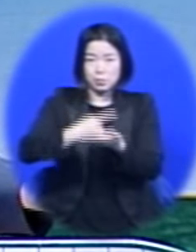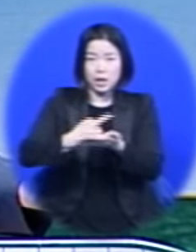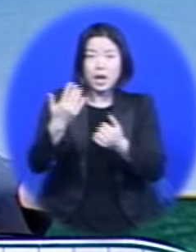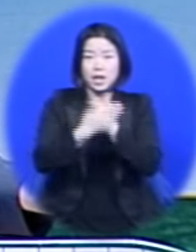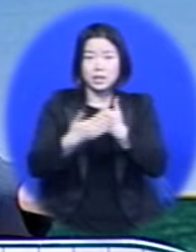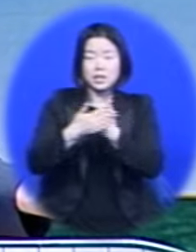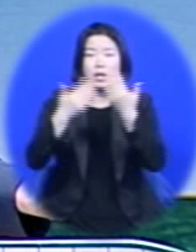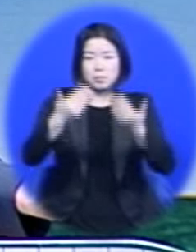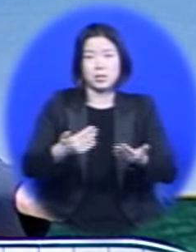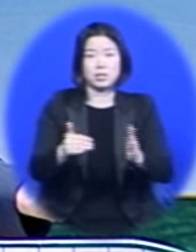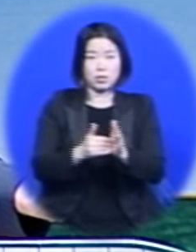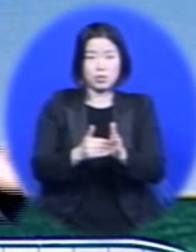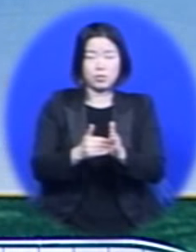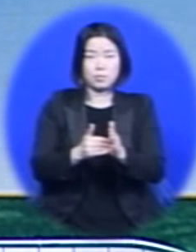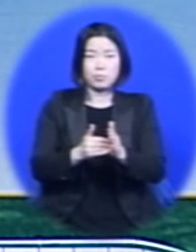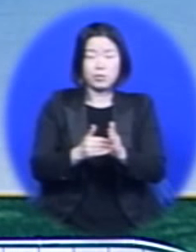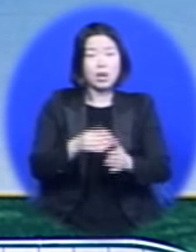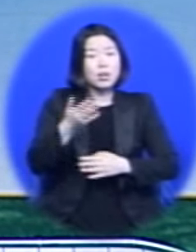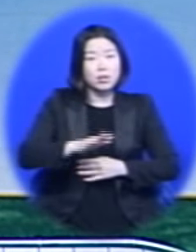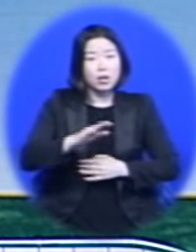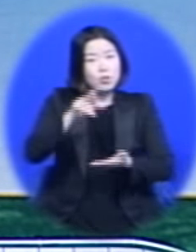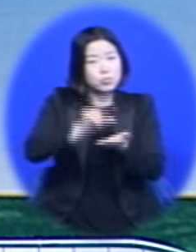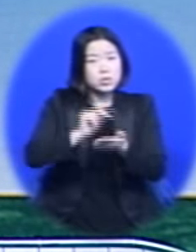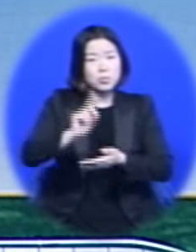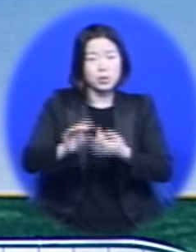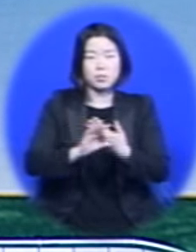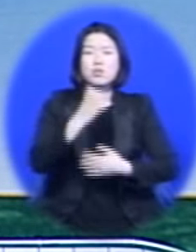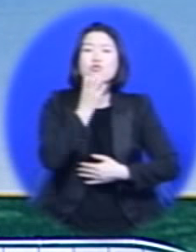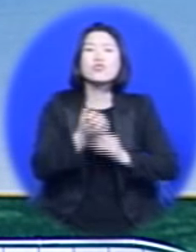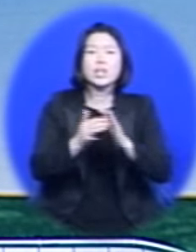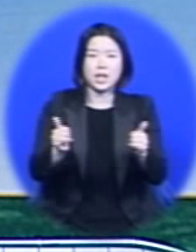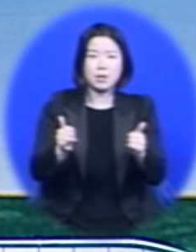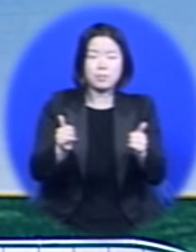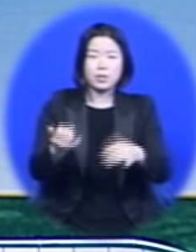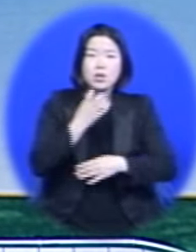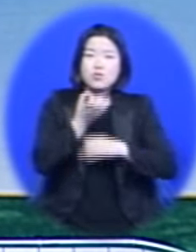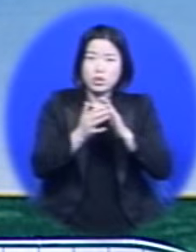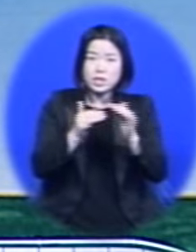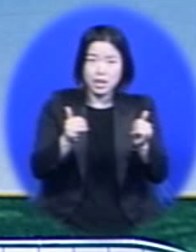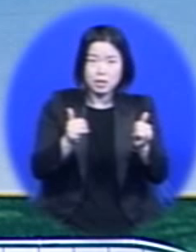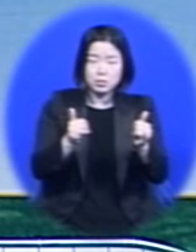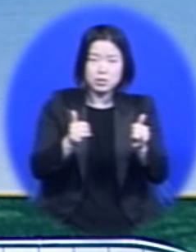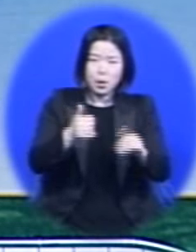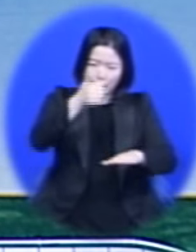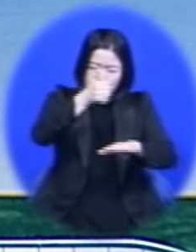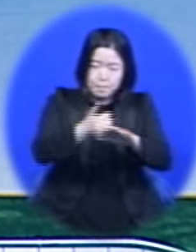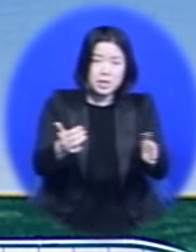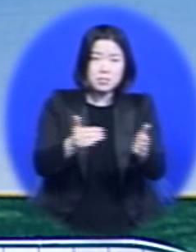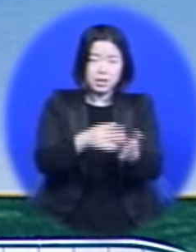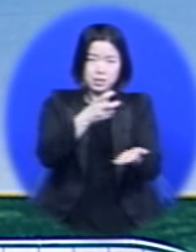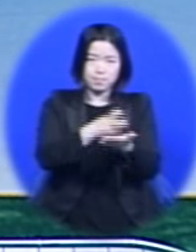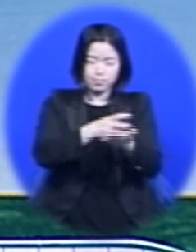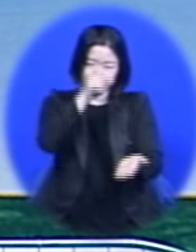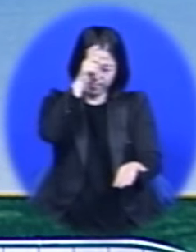은혜를 받았습니다. 근데 문제는 유대인들입니다. 유대인들은 끝까지 율법을